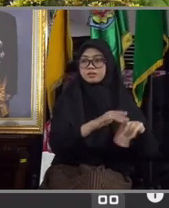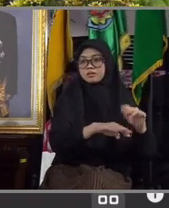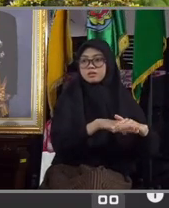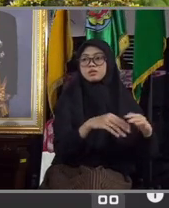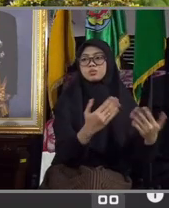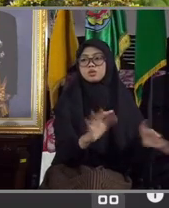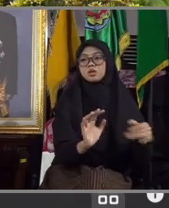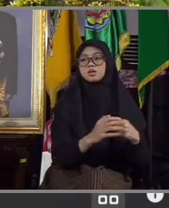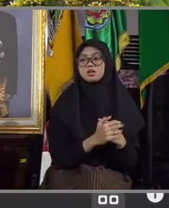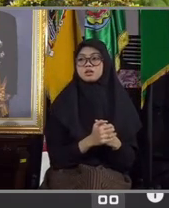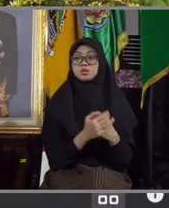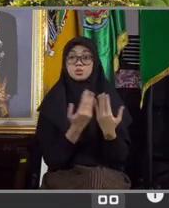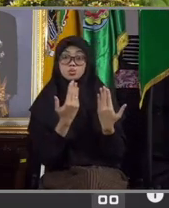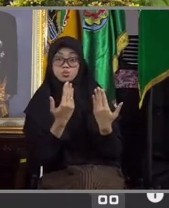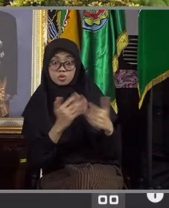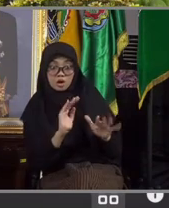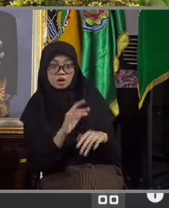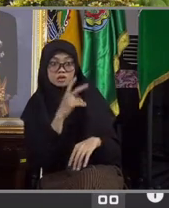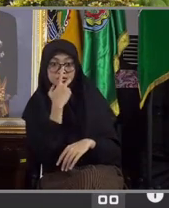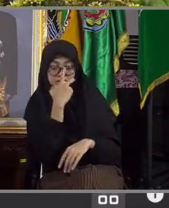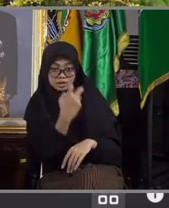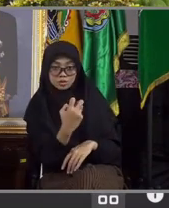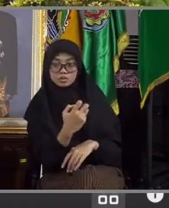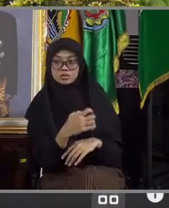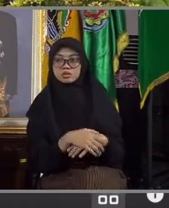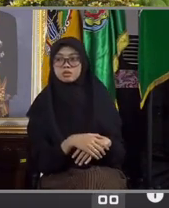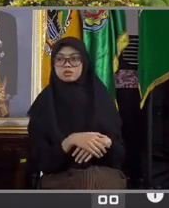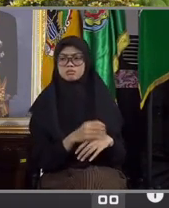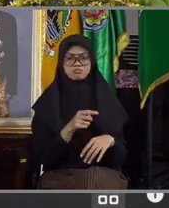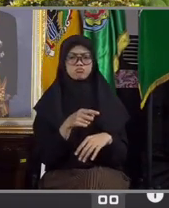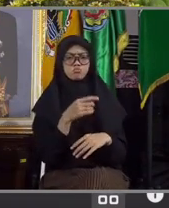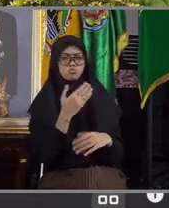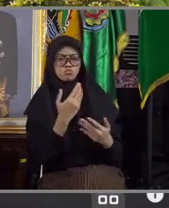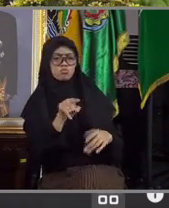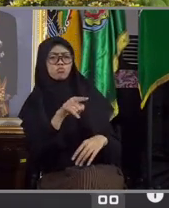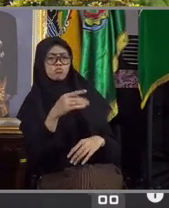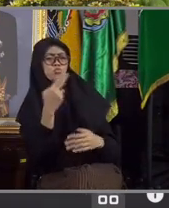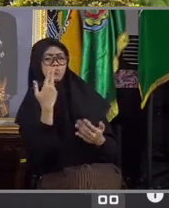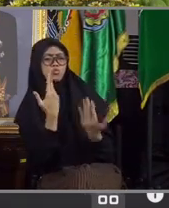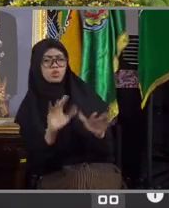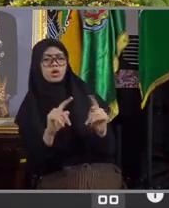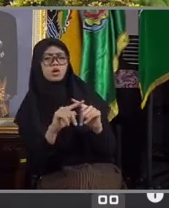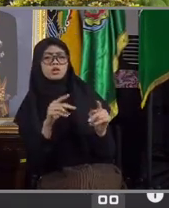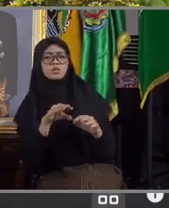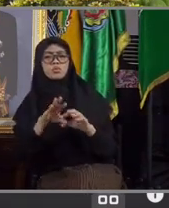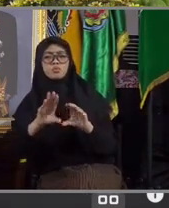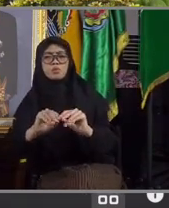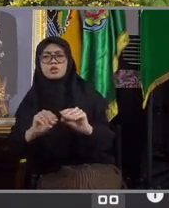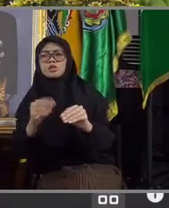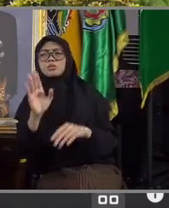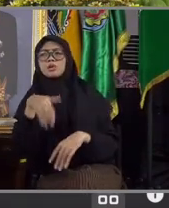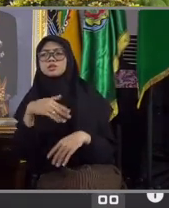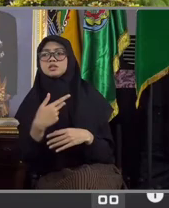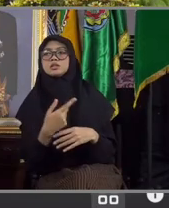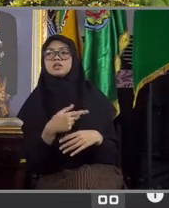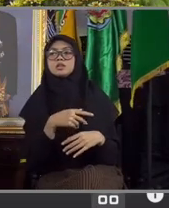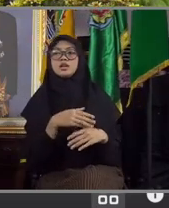Sudah apa akan? Sudah. Oh ya, we masa aja becek. Yang sebagian agak kesana, Pak.